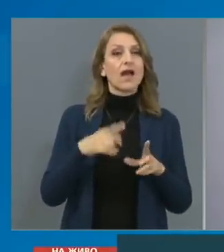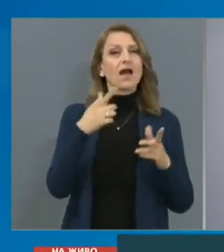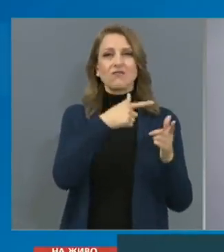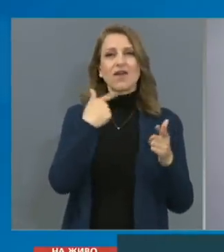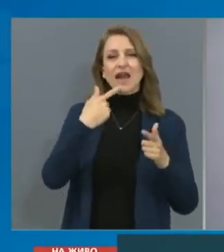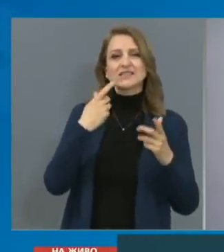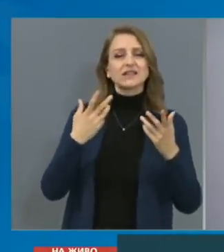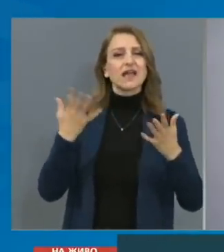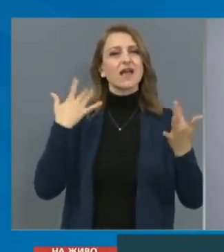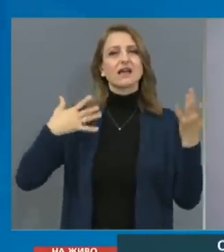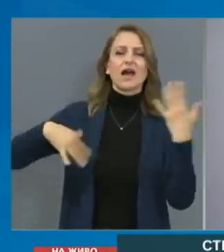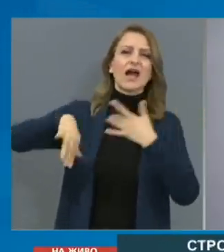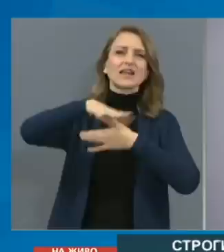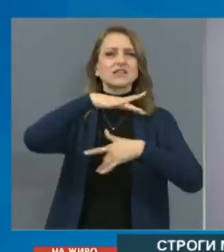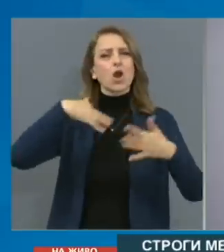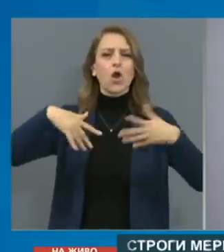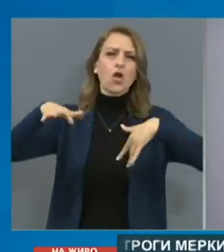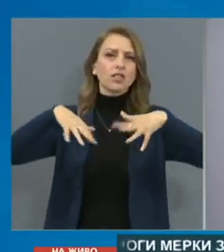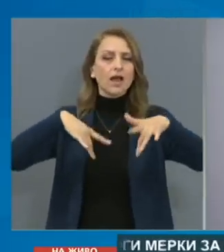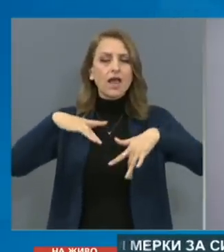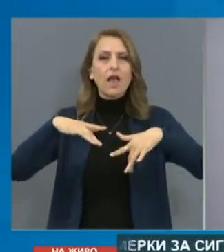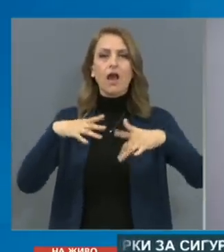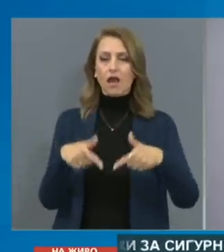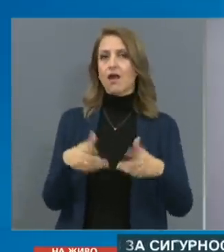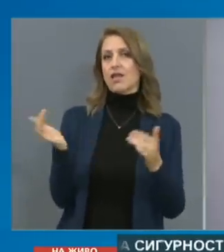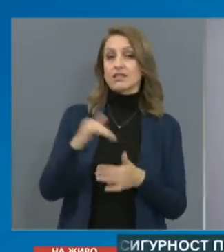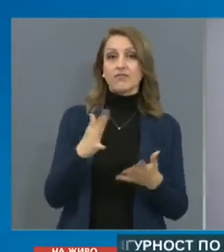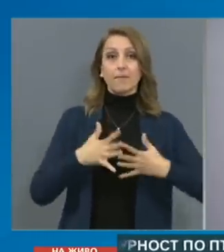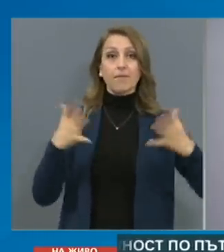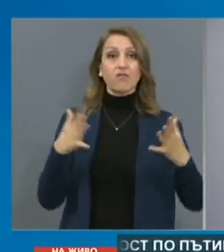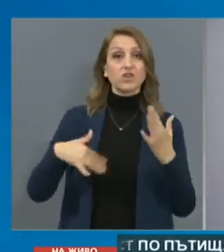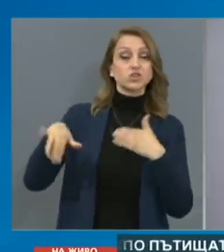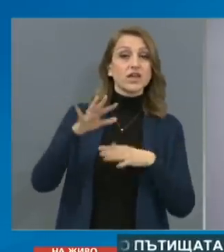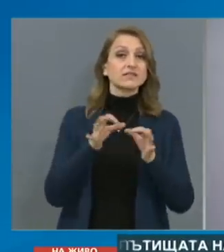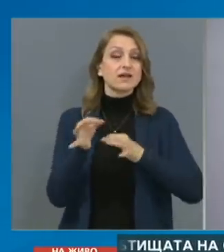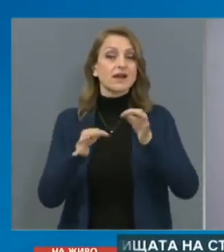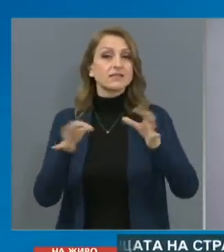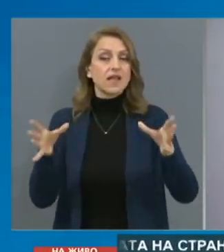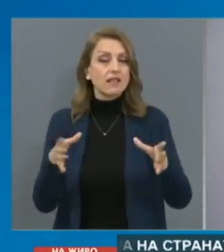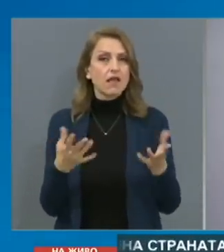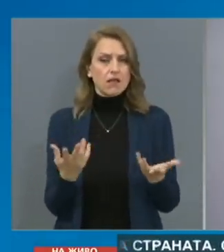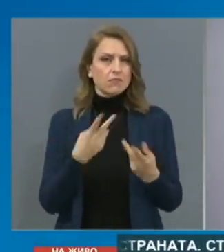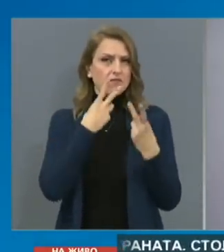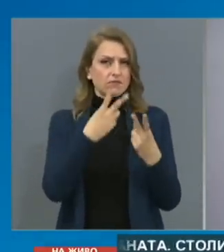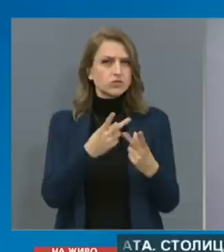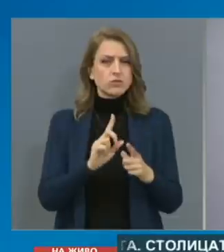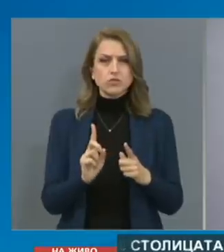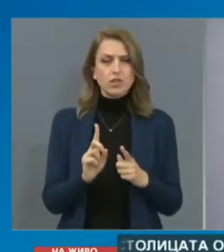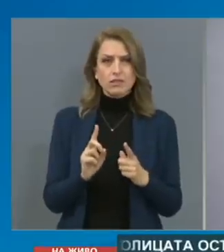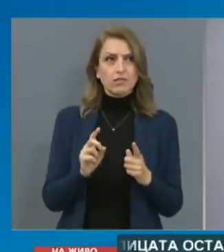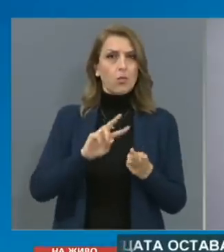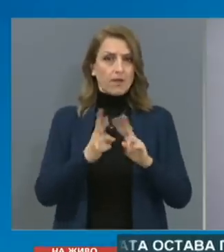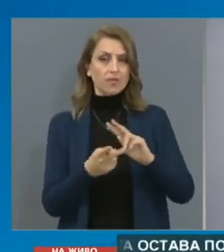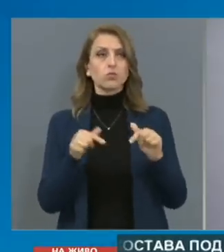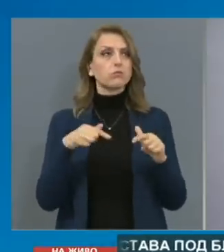разходките ни се отплащат с повече заразени, статистиката показва, че дела на заразените не се е увеличил. Той е 3% от направените тестове.